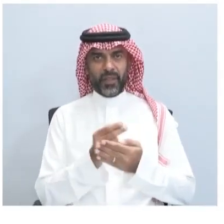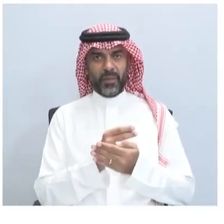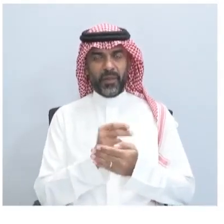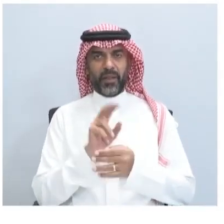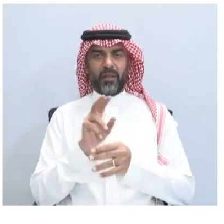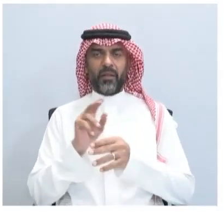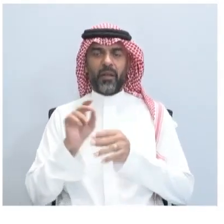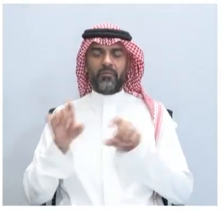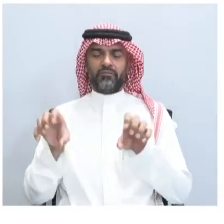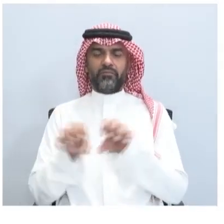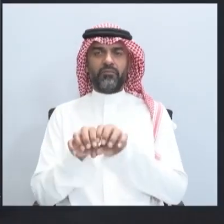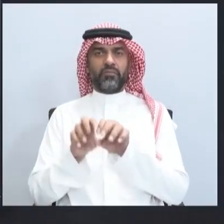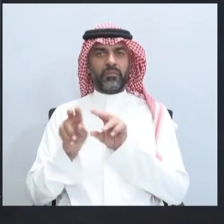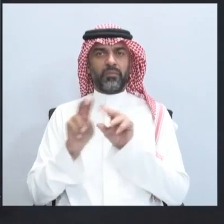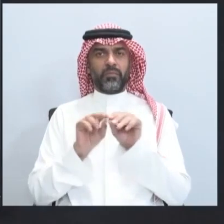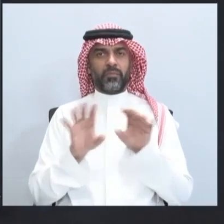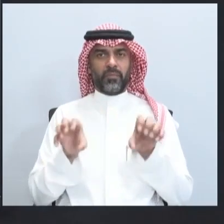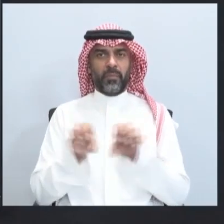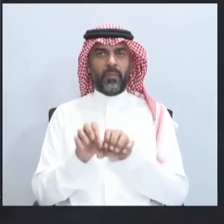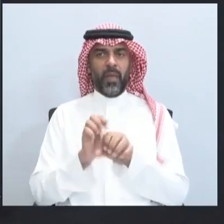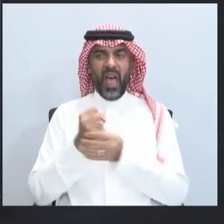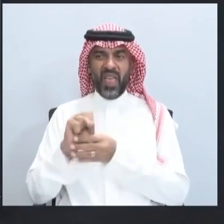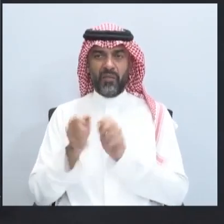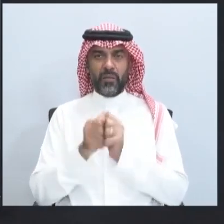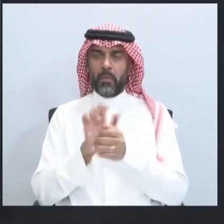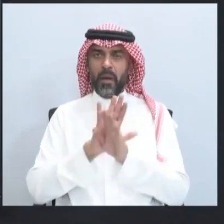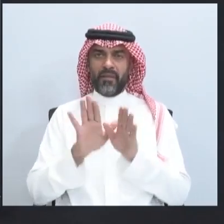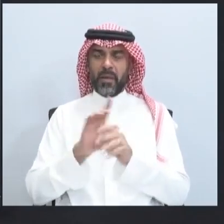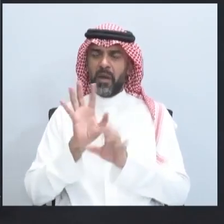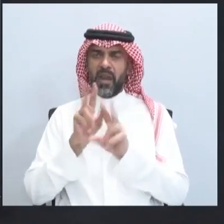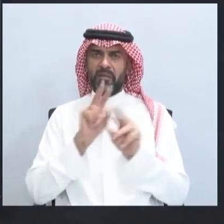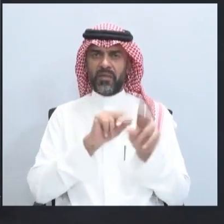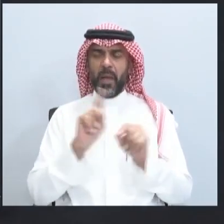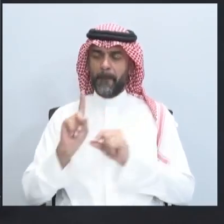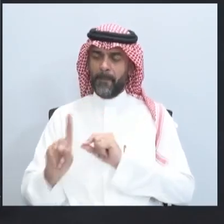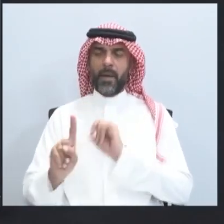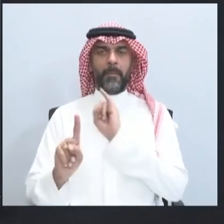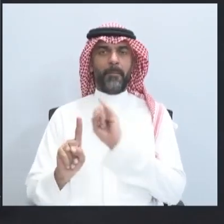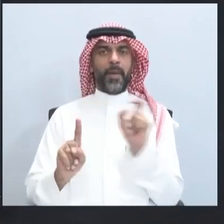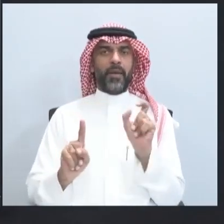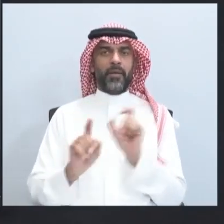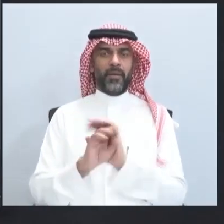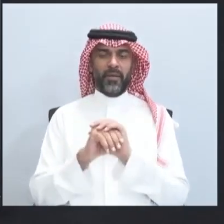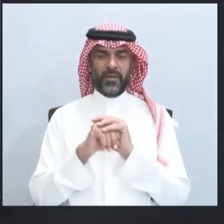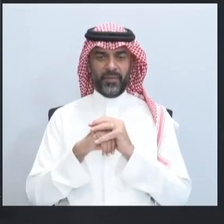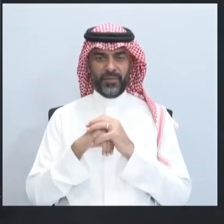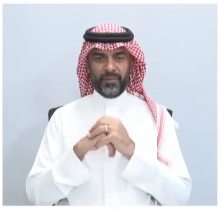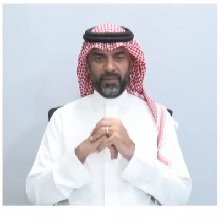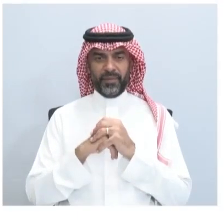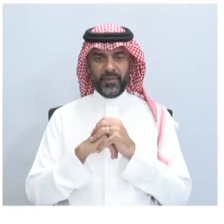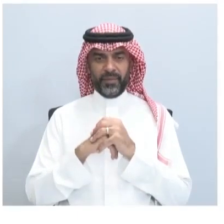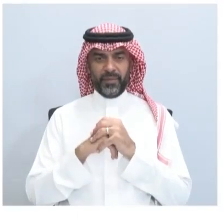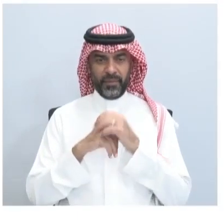الواحده ولم نحذف منهما شيئا فنكتبهما هكذا بمن اخيرا